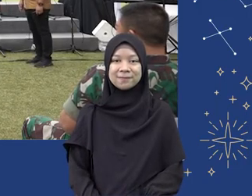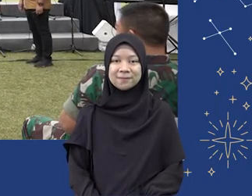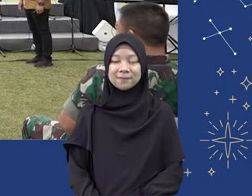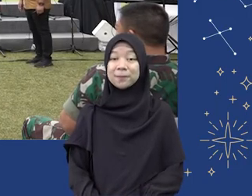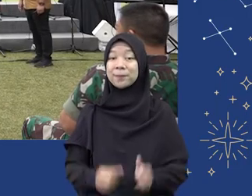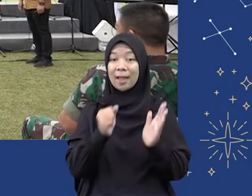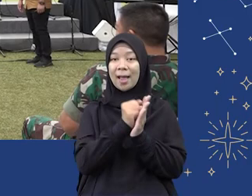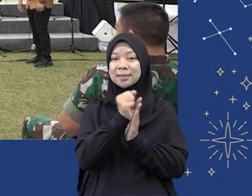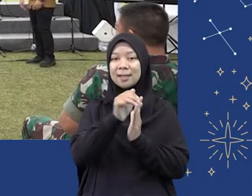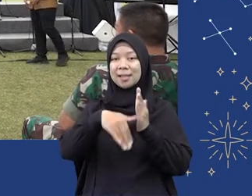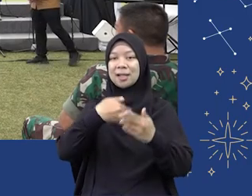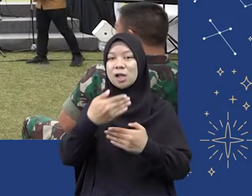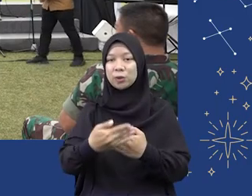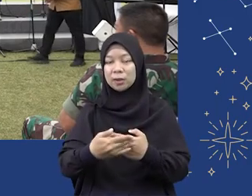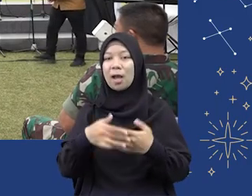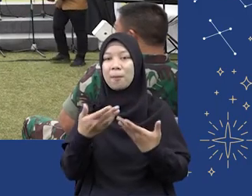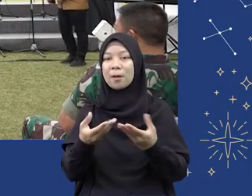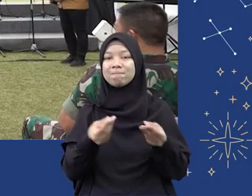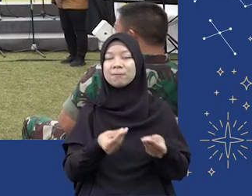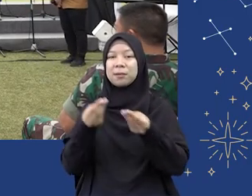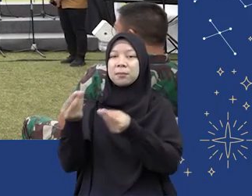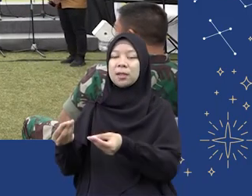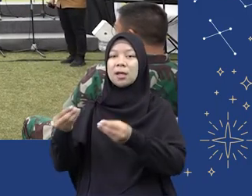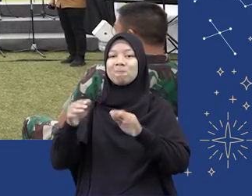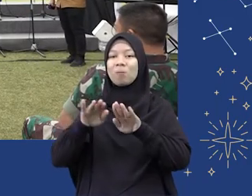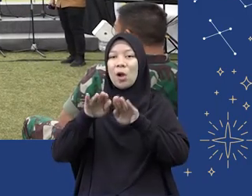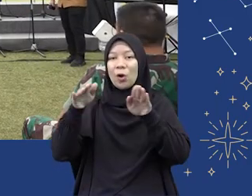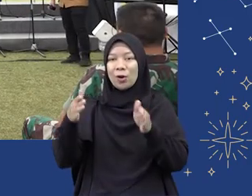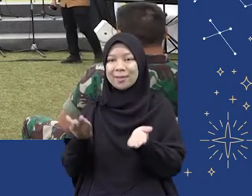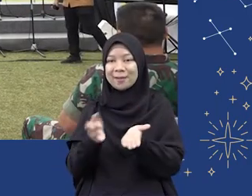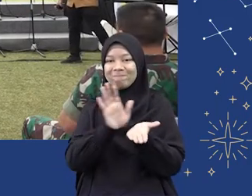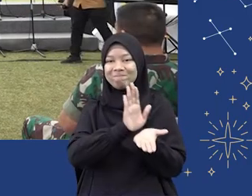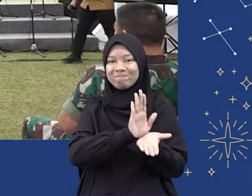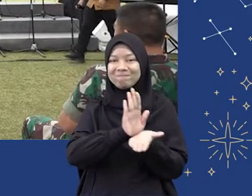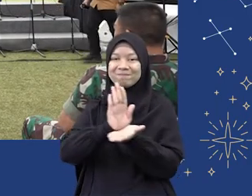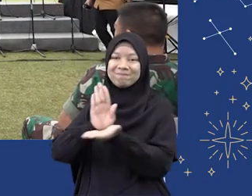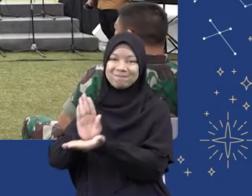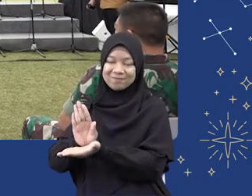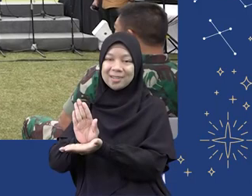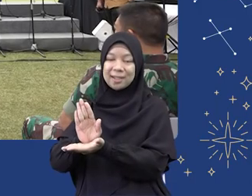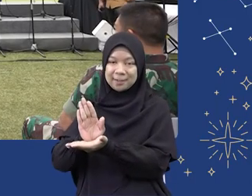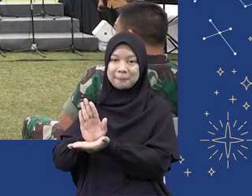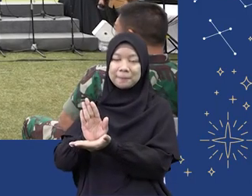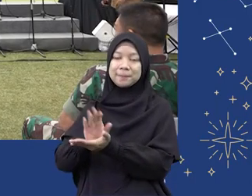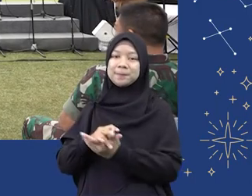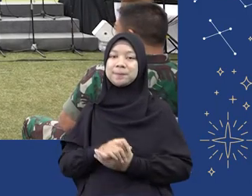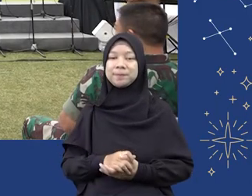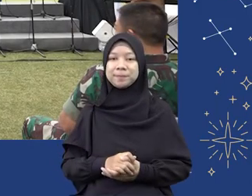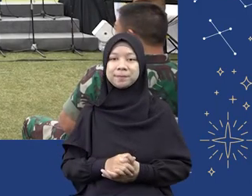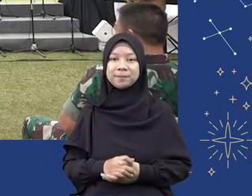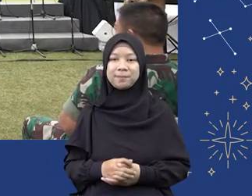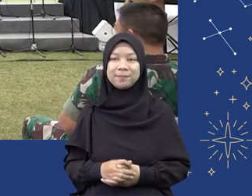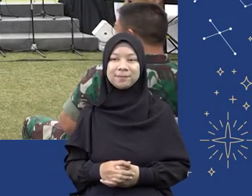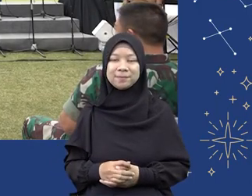acara selanjutnya adalah pemberian box edukasi astronomi dan souvenir miniatur gedung kubah teleskop